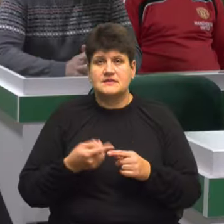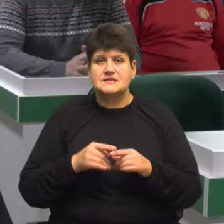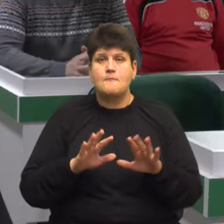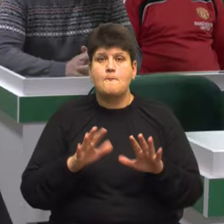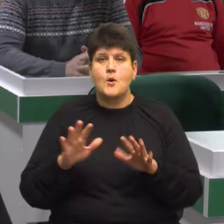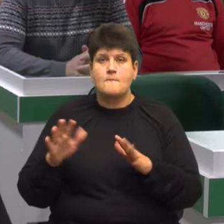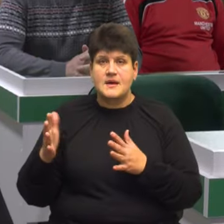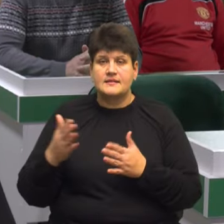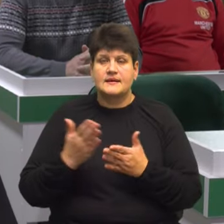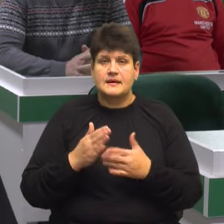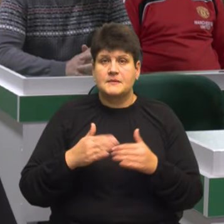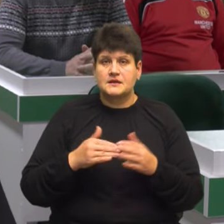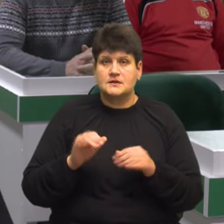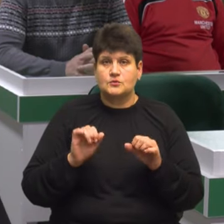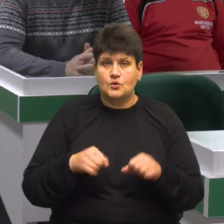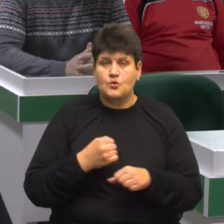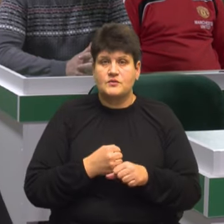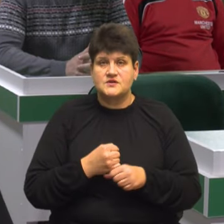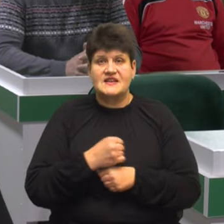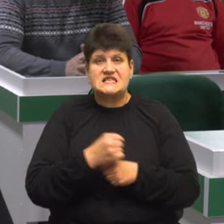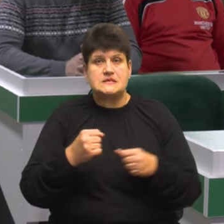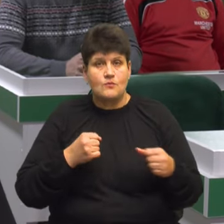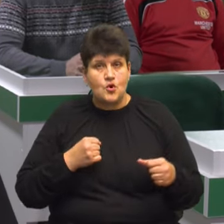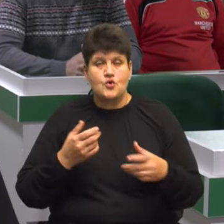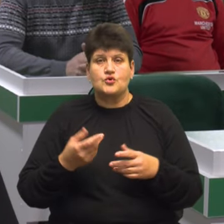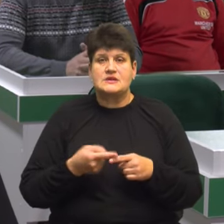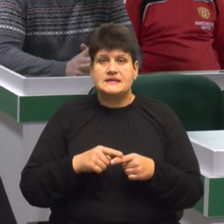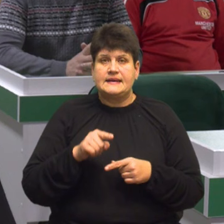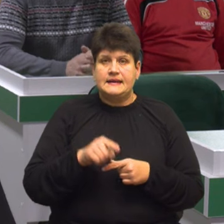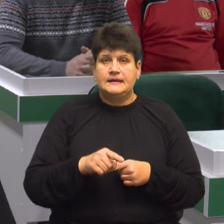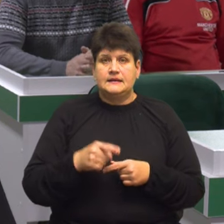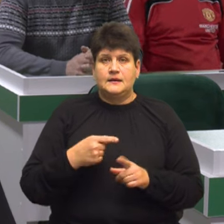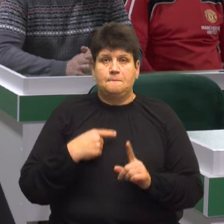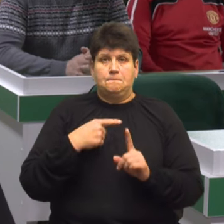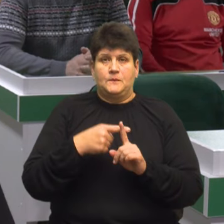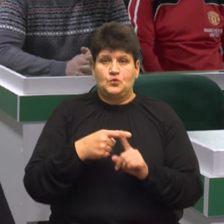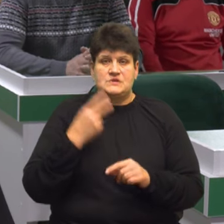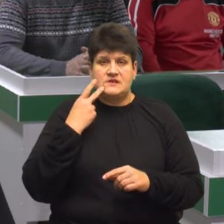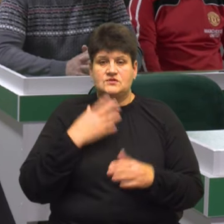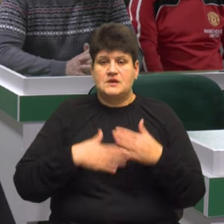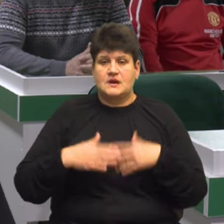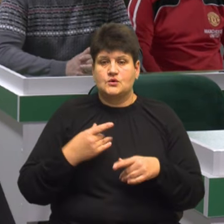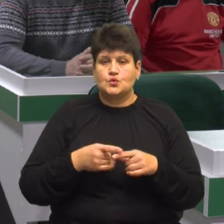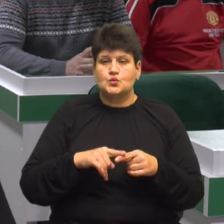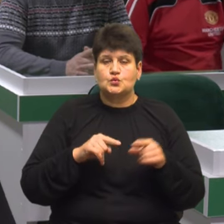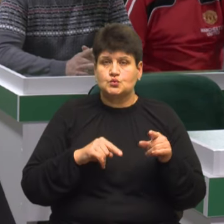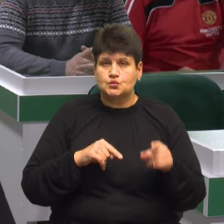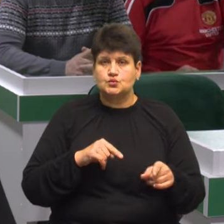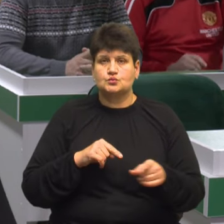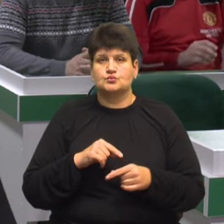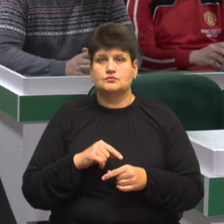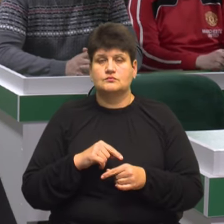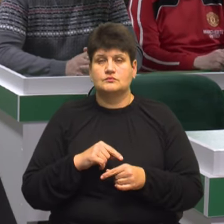Є практична можливість попрацювати зі зброєю, це для них завжди плюс, вони завжди раді цьому і